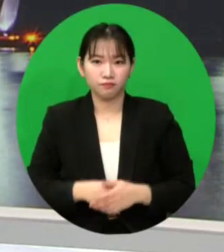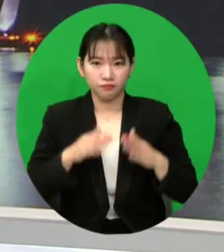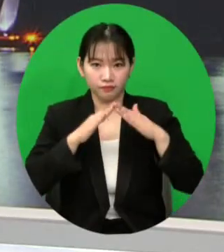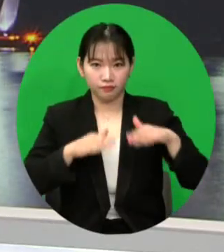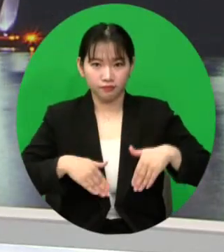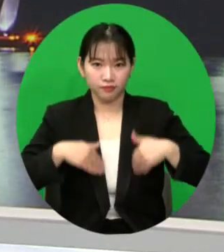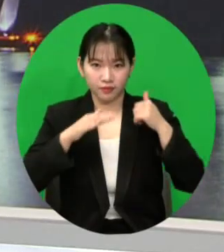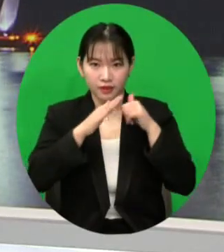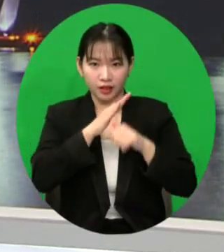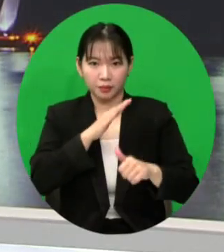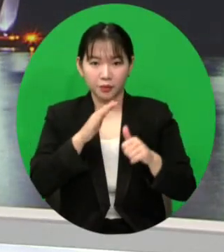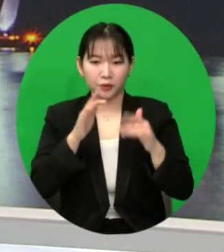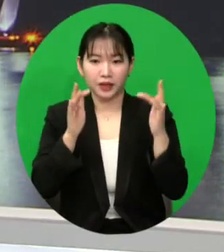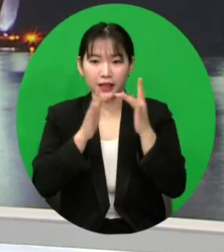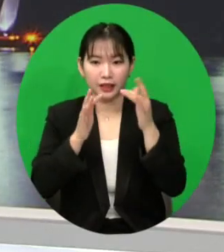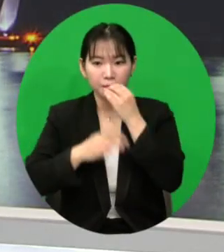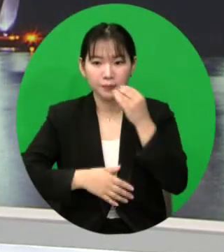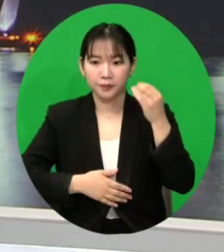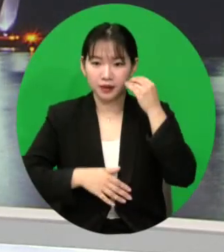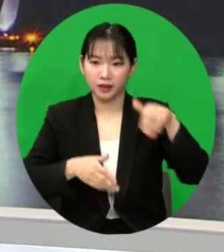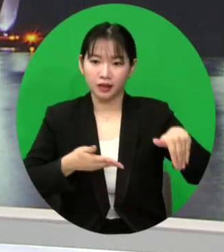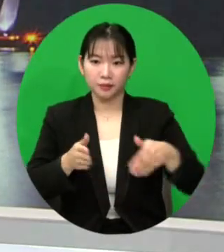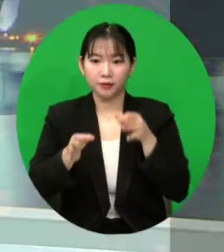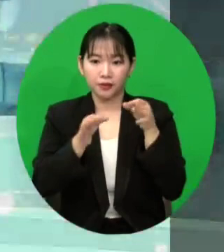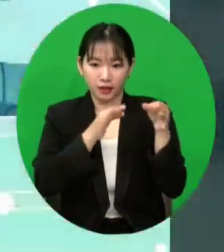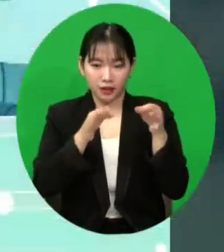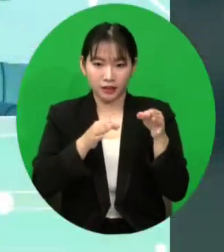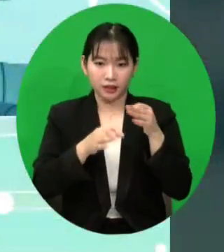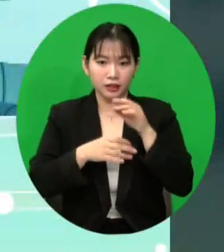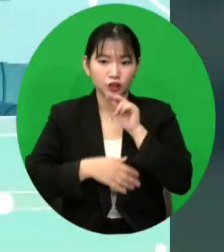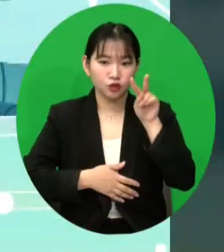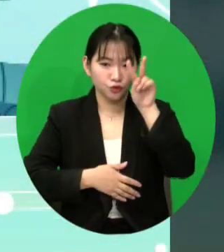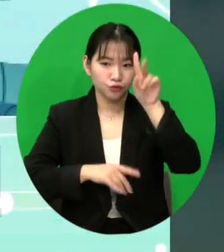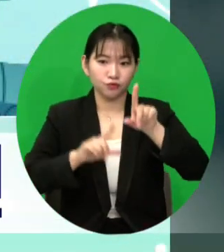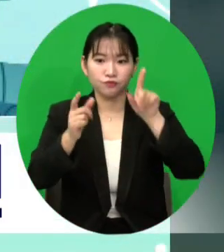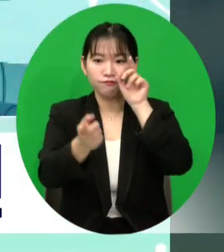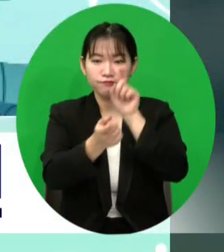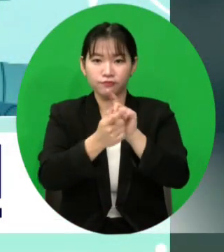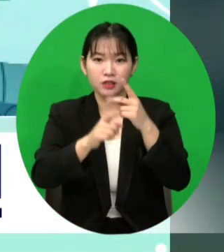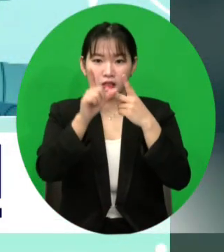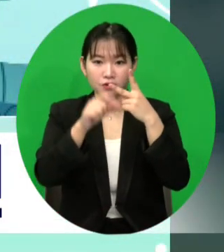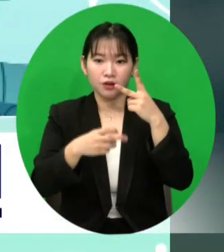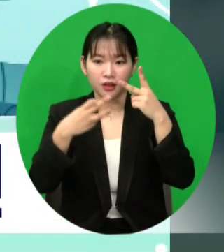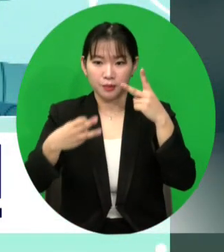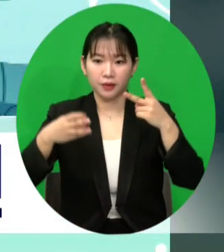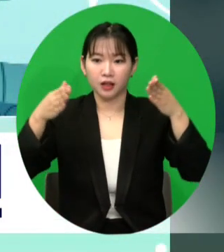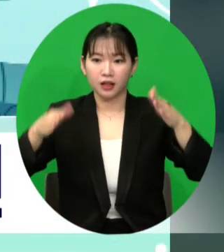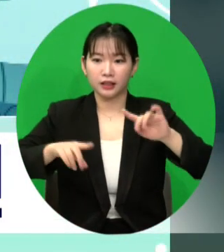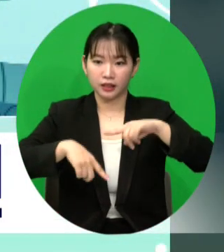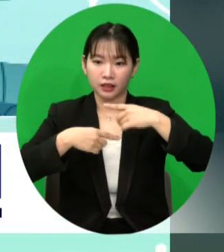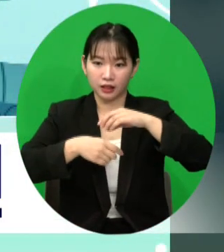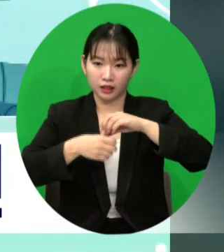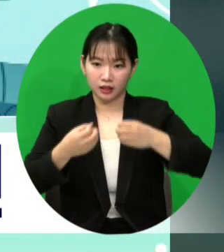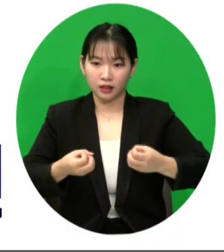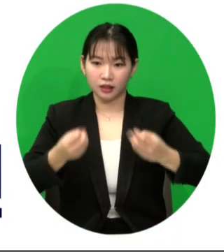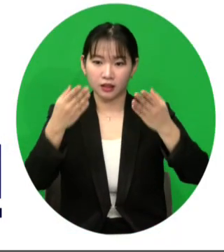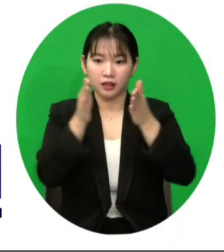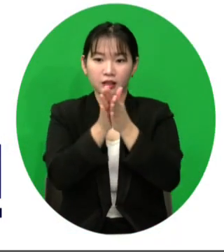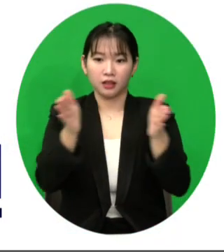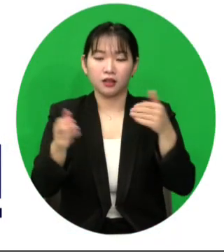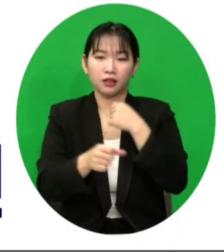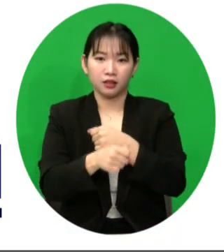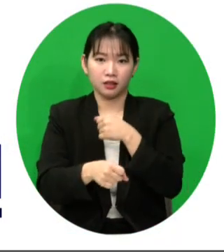전라남도 대표 온라인 쇼핑몰인 남도 장터가 청룡의 해를 맞아 2월 13일까지서 기획전을